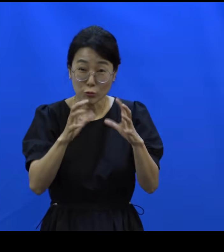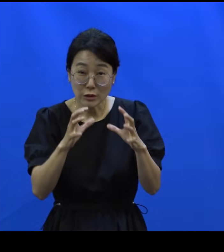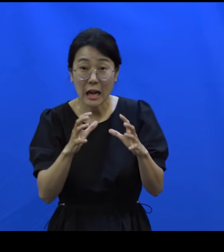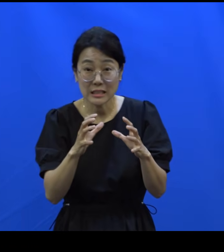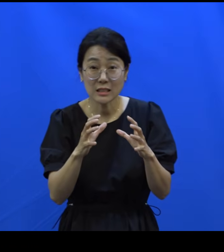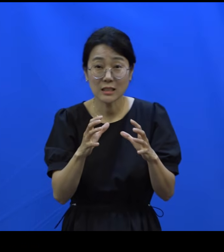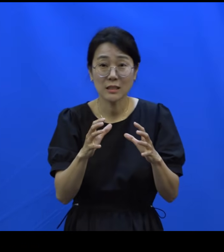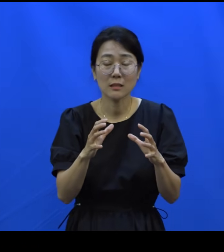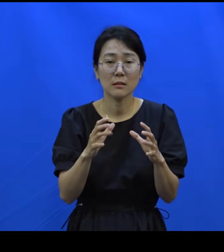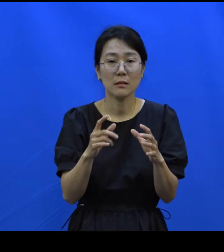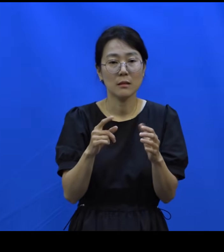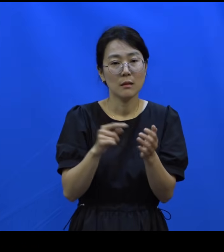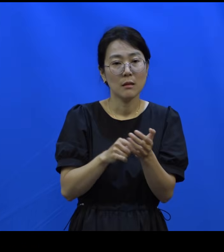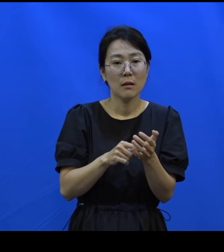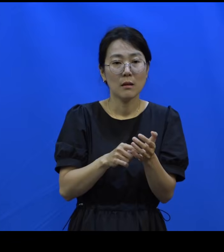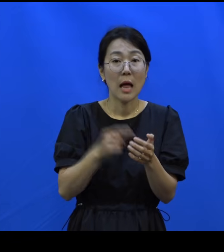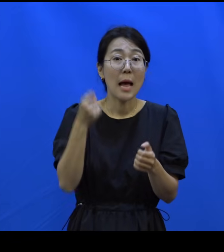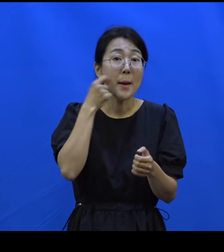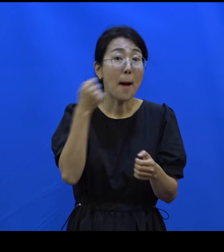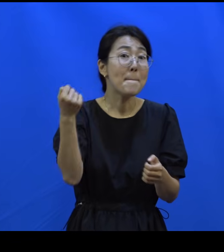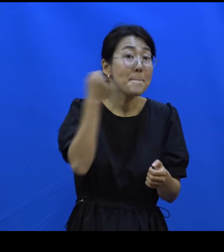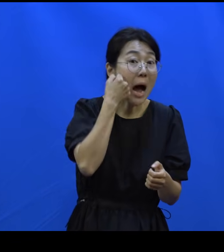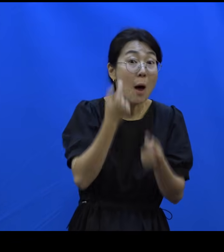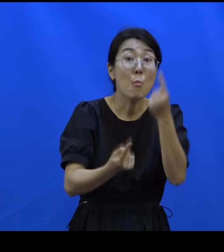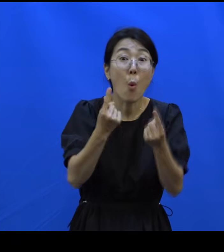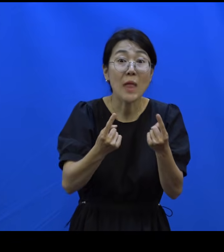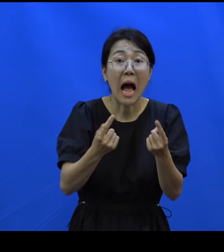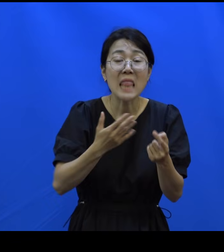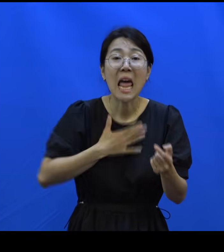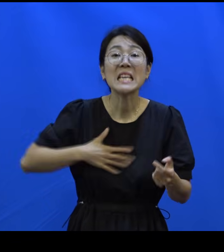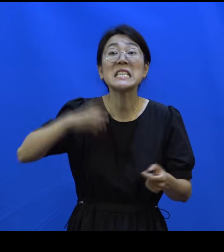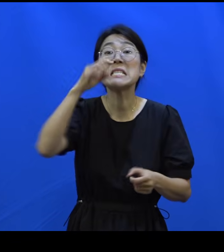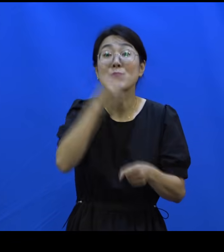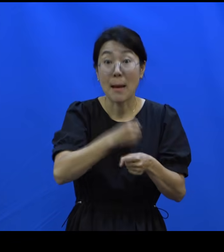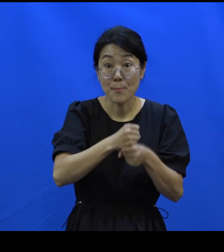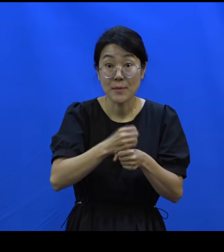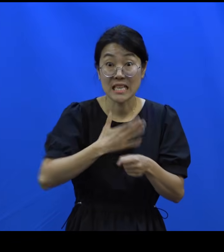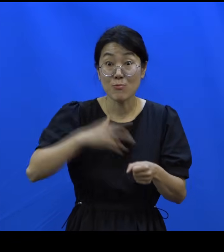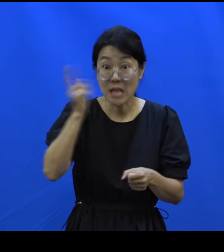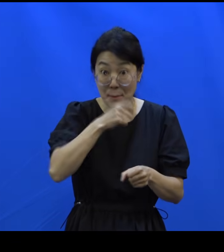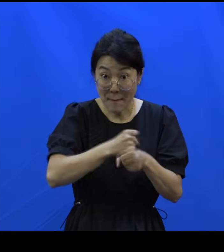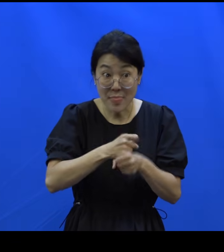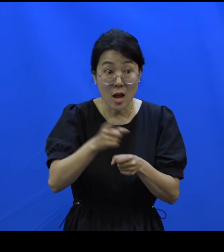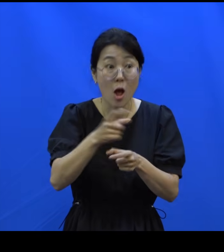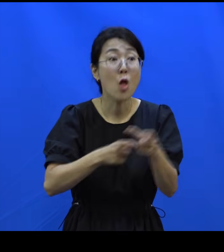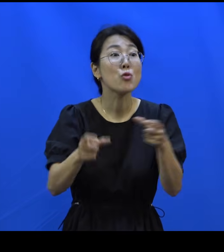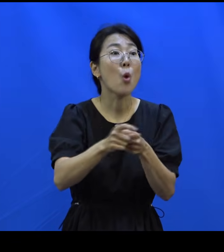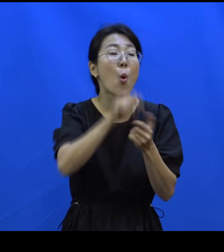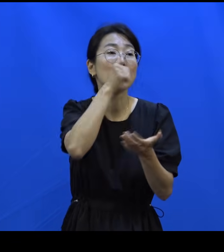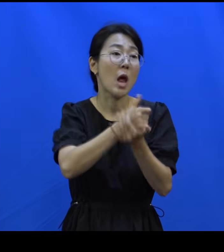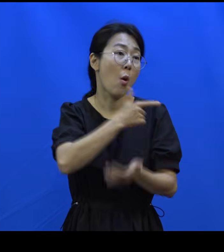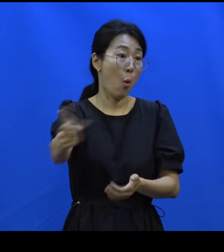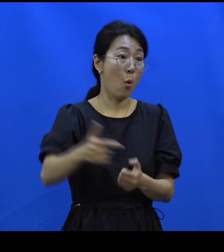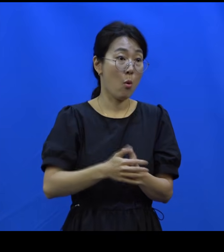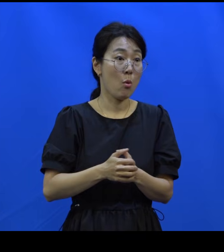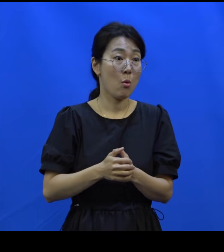의하면 법적 보상을 청구할 수 있는 거죠. 그런데 주님은 그런 문제를 가지고 법정으로 가지